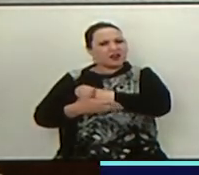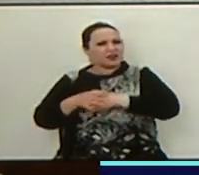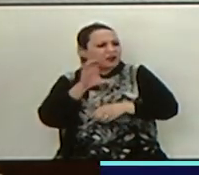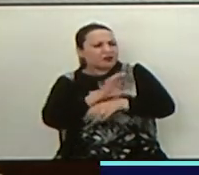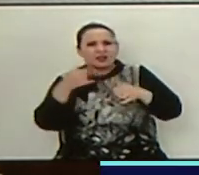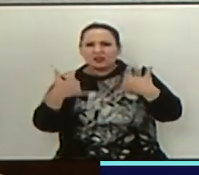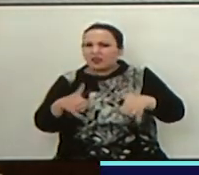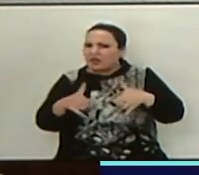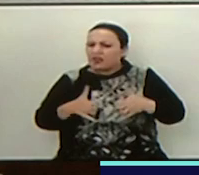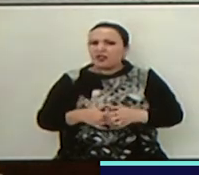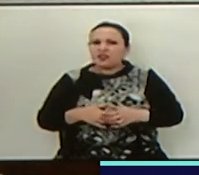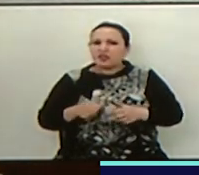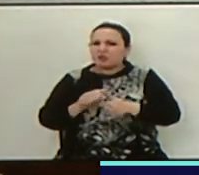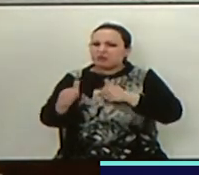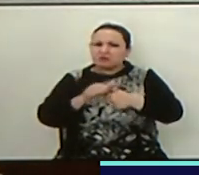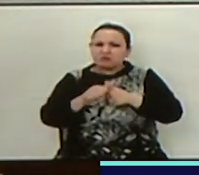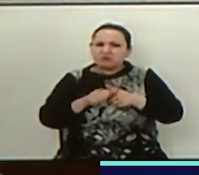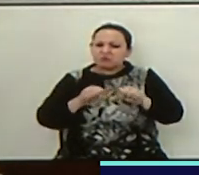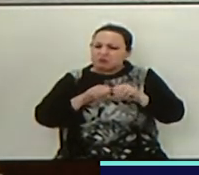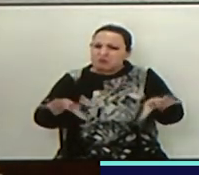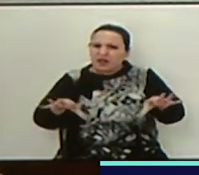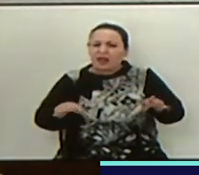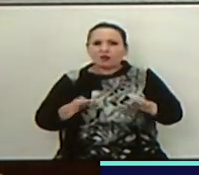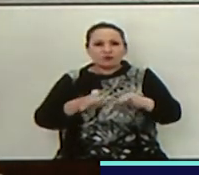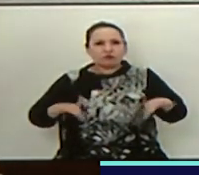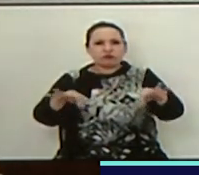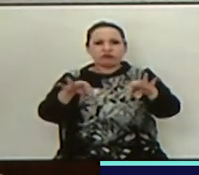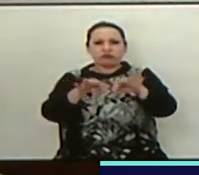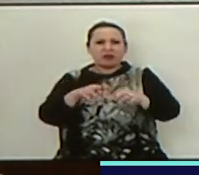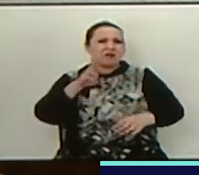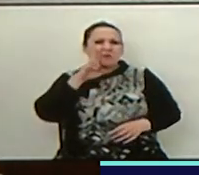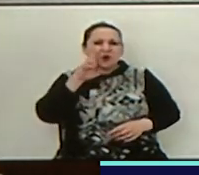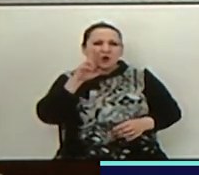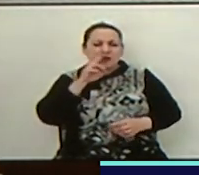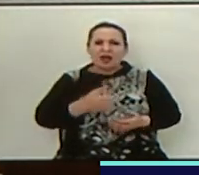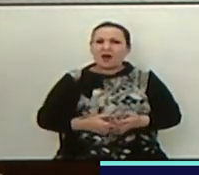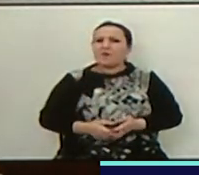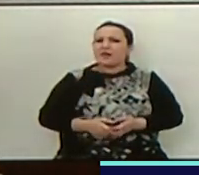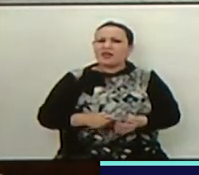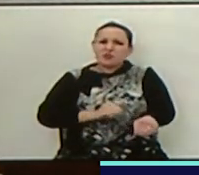إلى تفكيك الشعوب والمجتمعات وإثارة الفتن والنزاعات، سواء